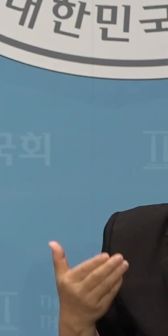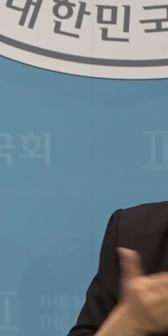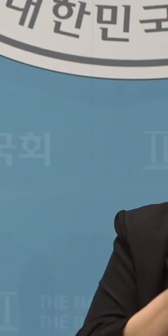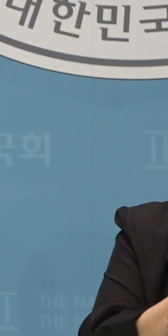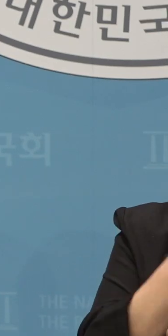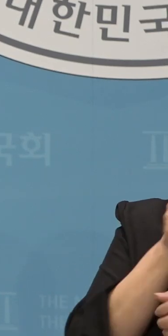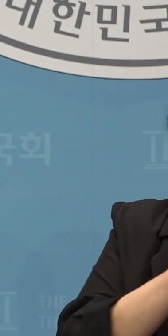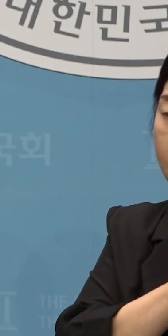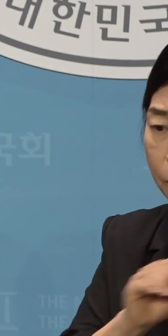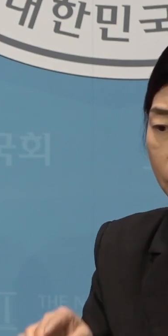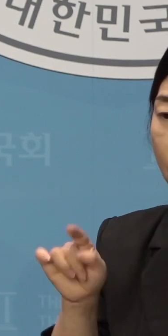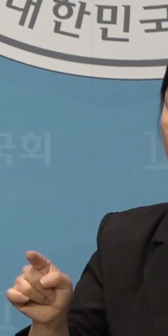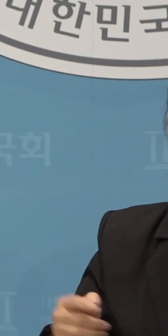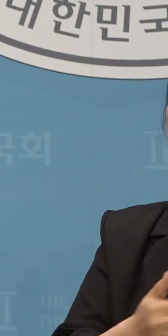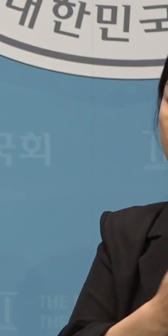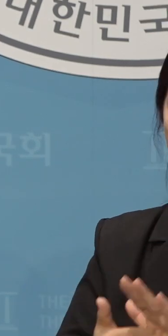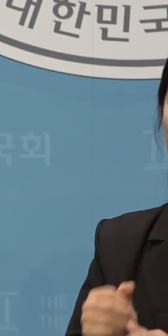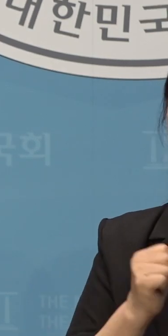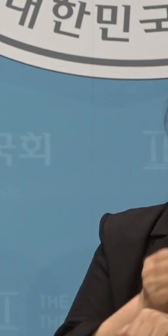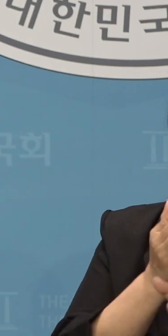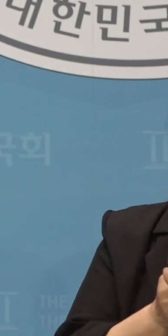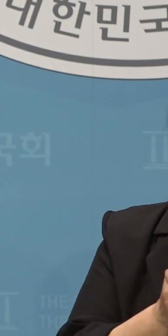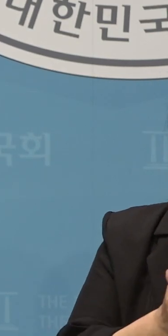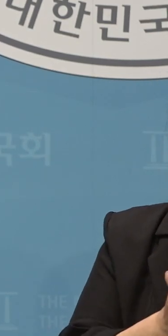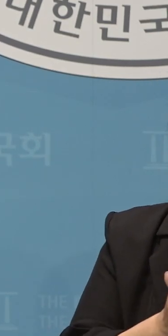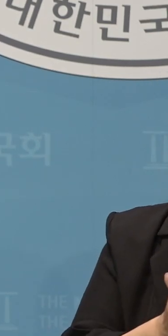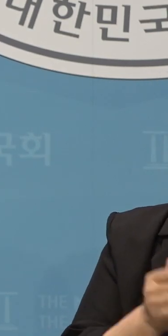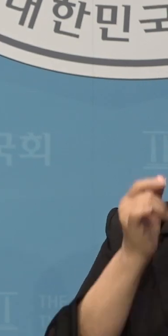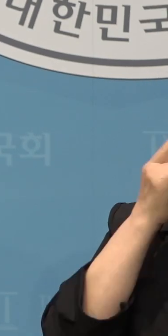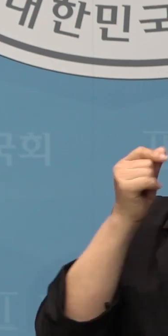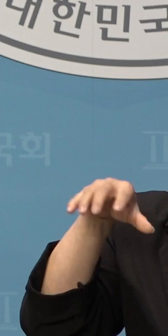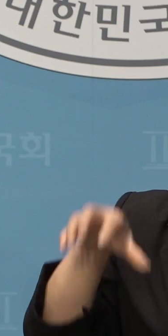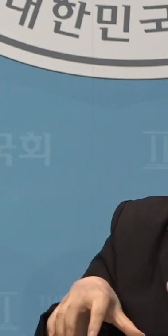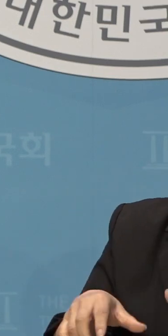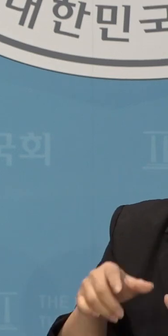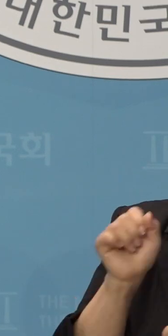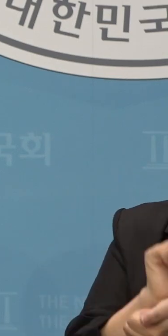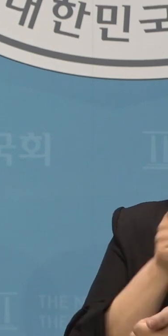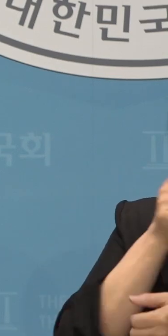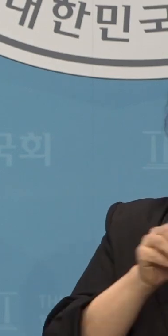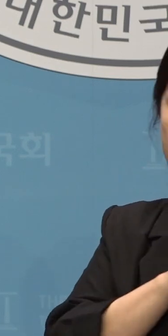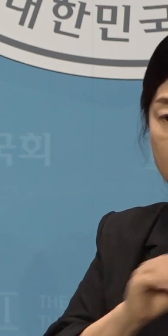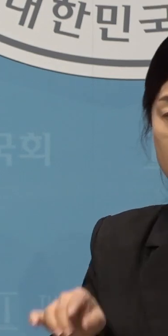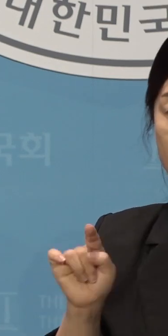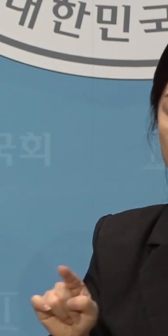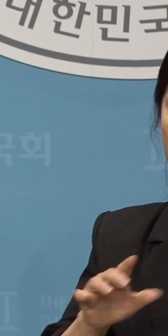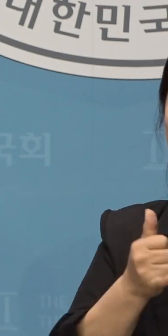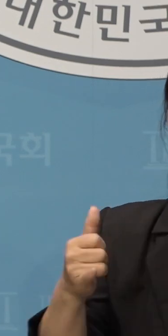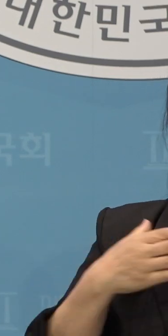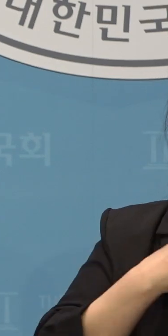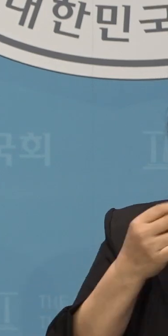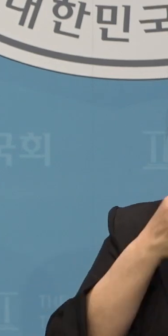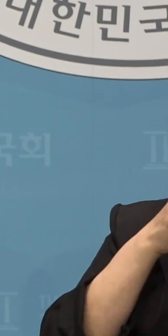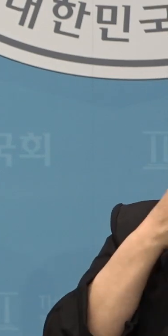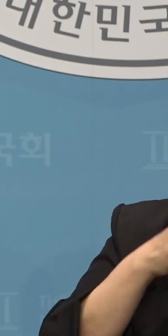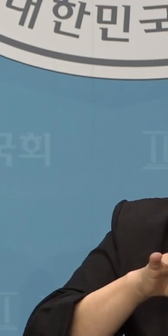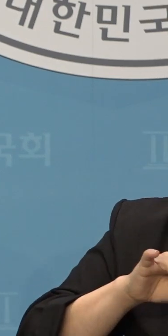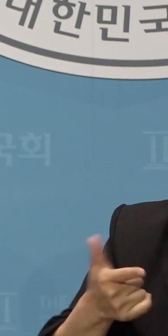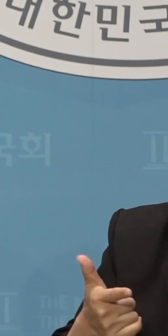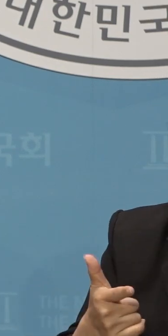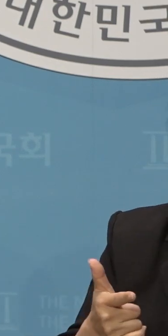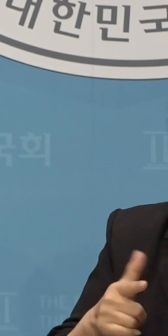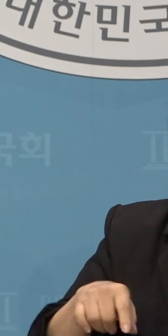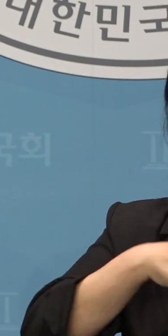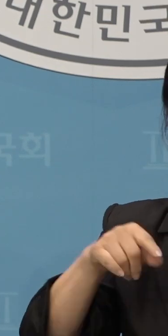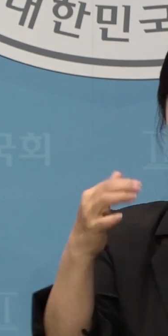오염수 방류를 적극 저지하십시오. 후쿠시마 핵 오염수를 국민 안전의 문제가 아니라 정치적 이득의 문제로